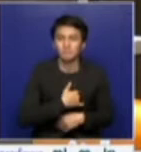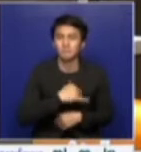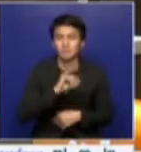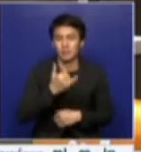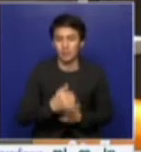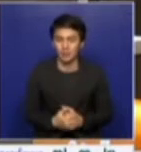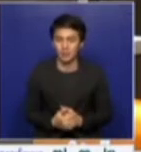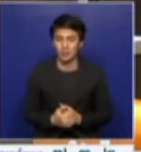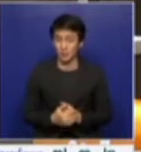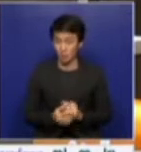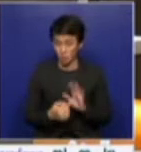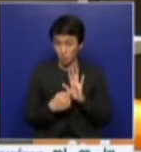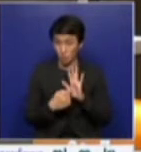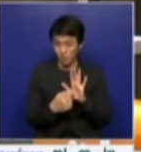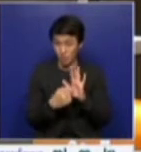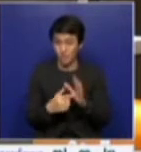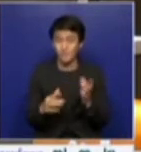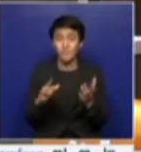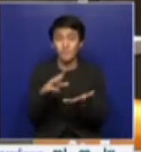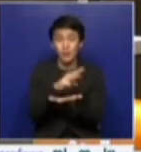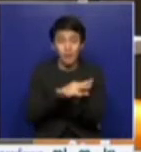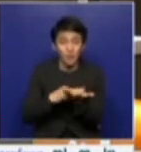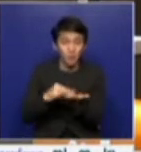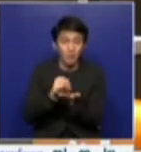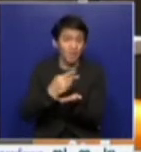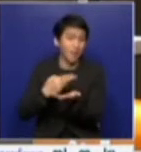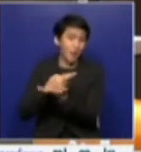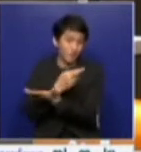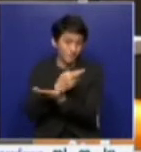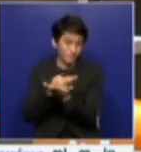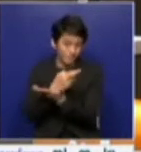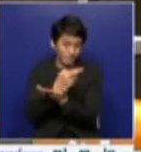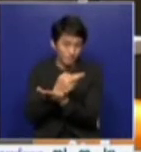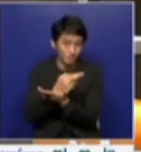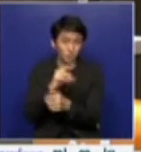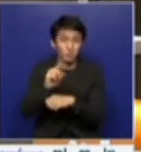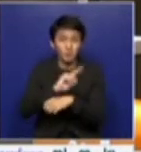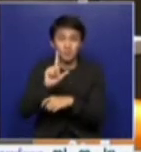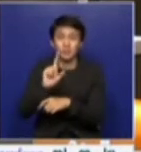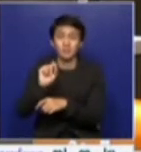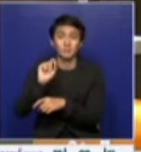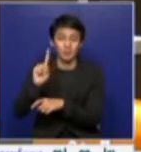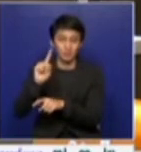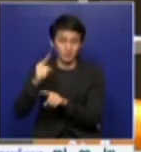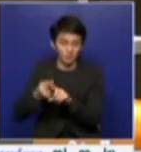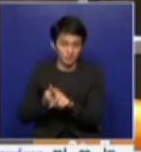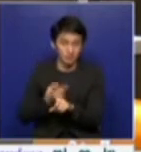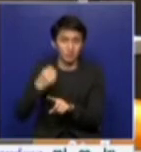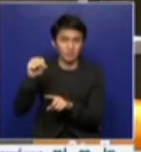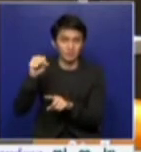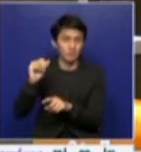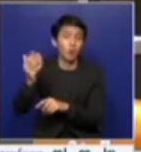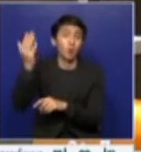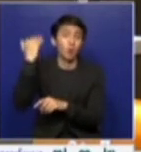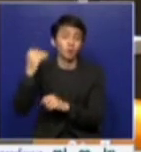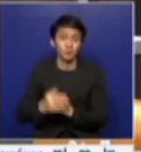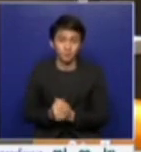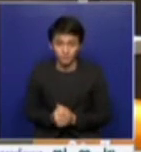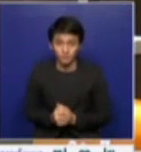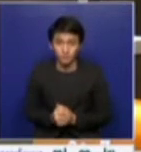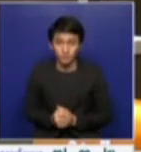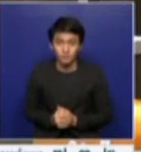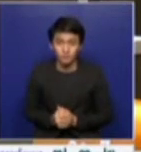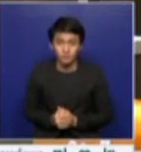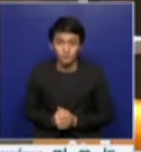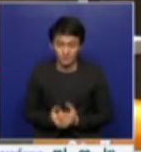มหาวิทยาลัยรามคำแหงเมื่อวันที่21ตุลาคมที่ผ่านมามีเหตุผลอีกประการ